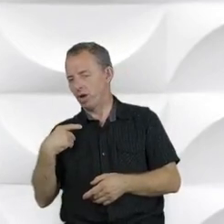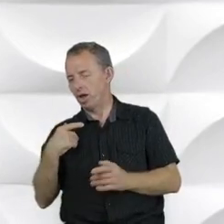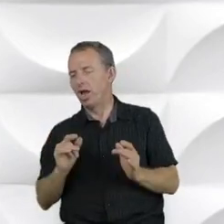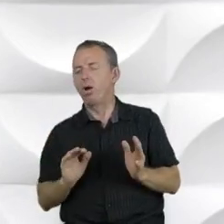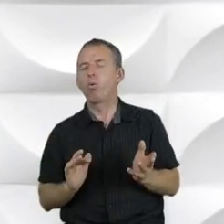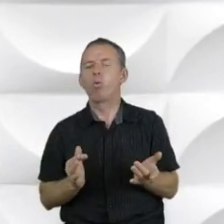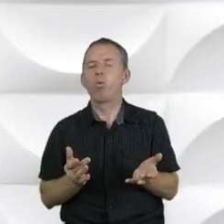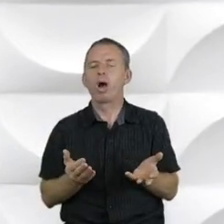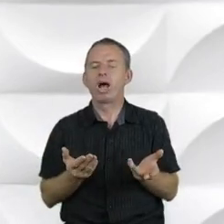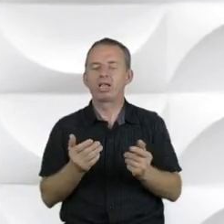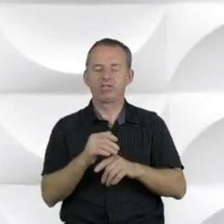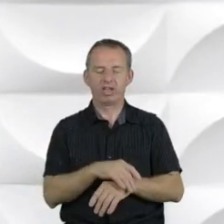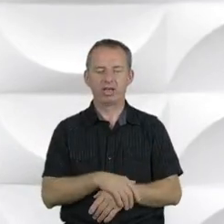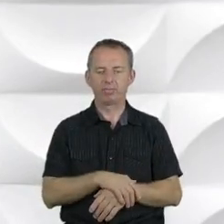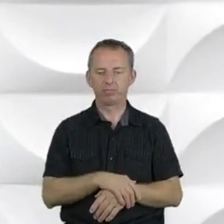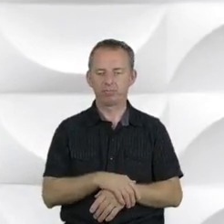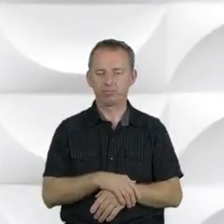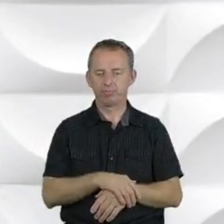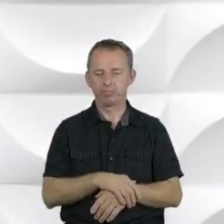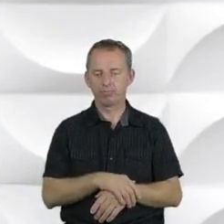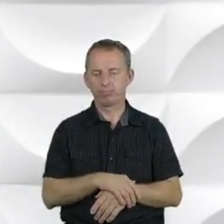łatwe.